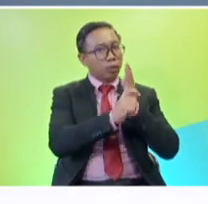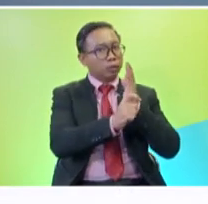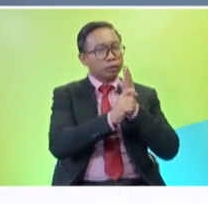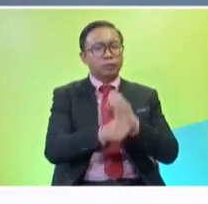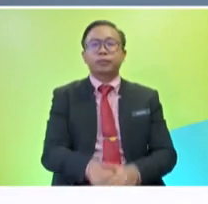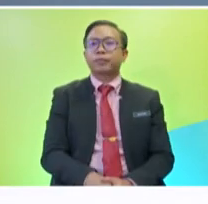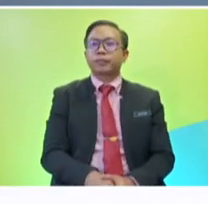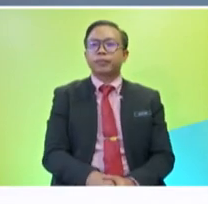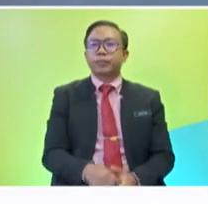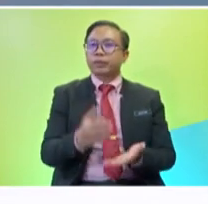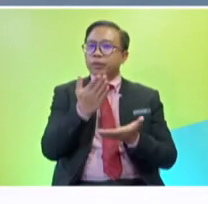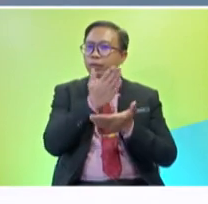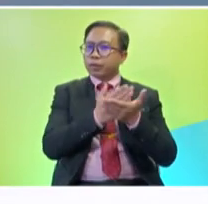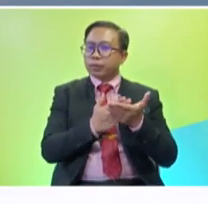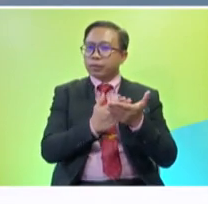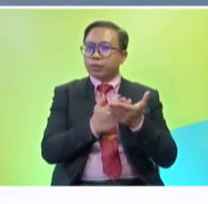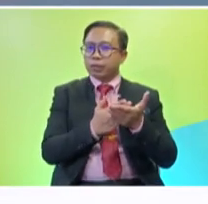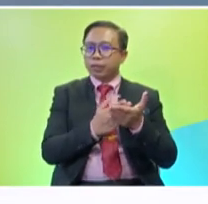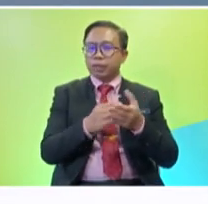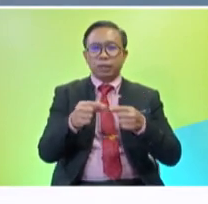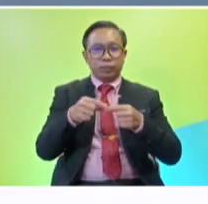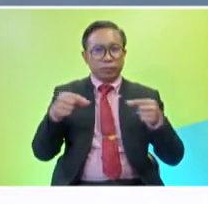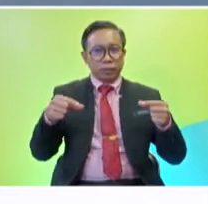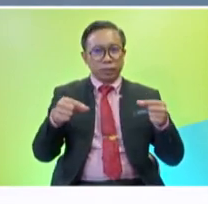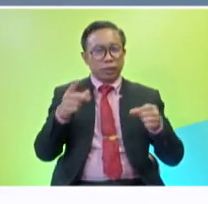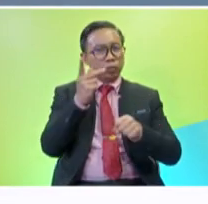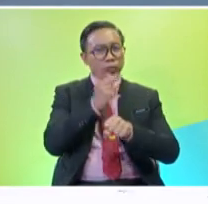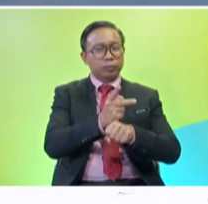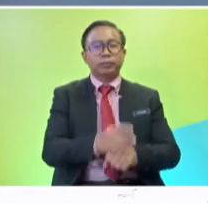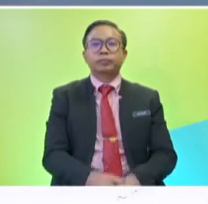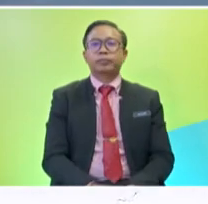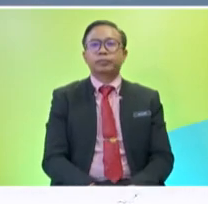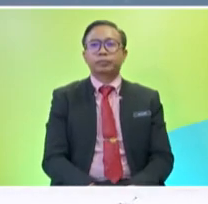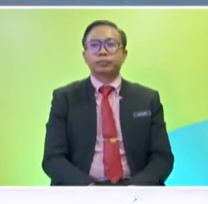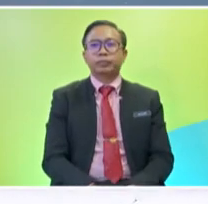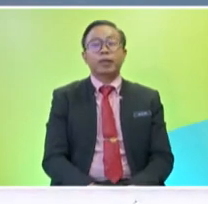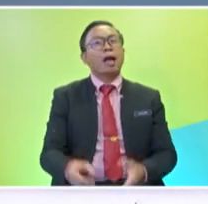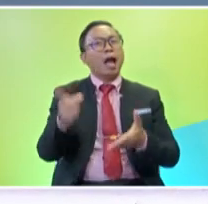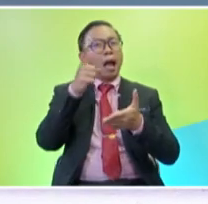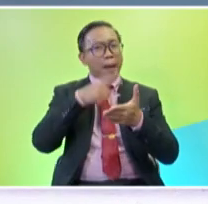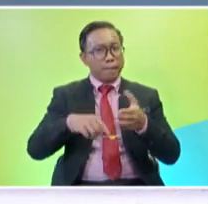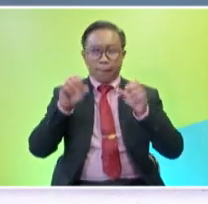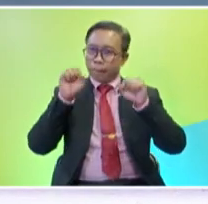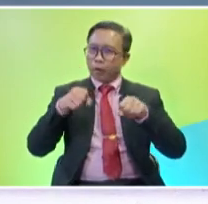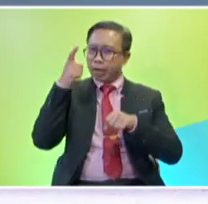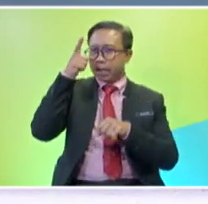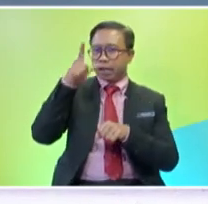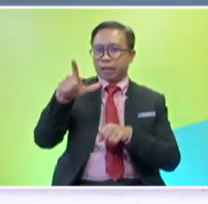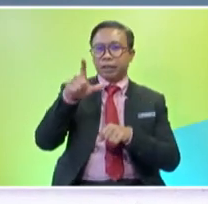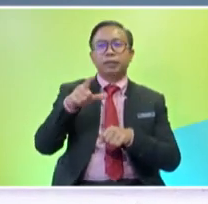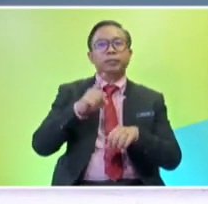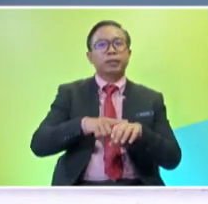pada bagian kepingan kubrom Jadi apa yang boleh dilihat